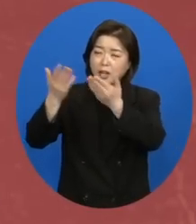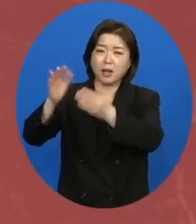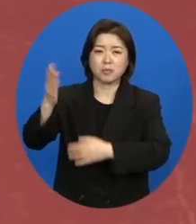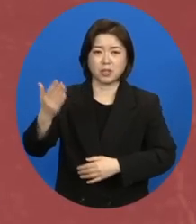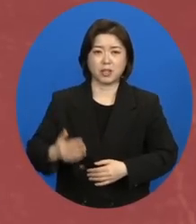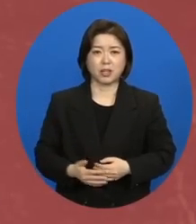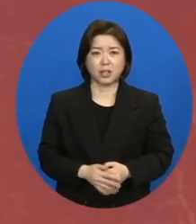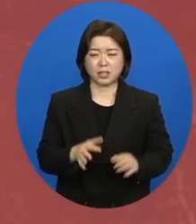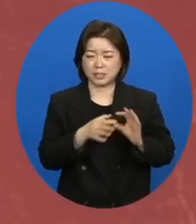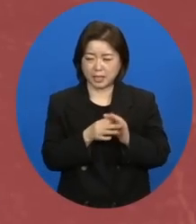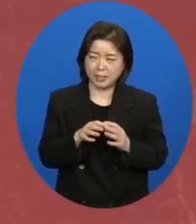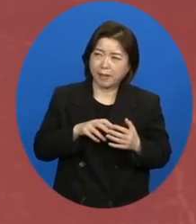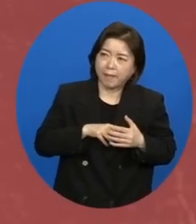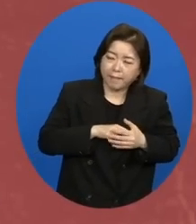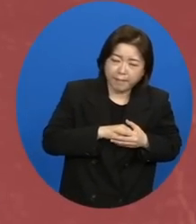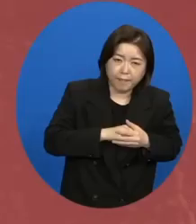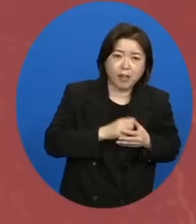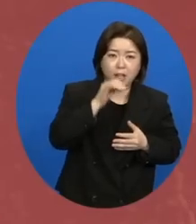계속 품고 있네.